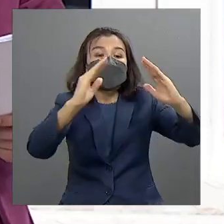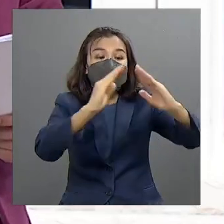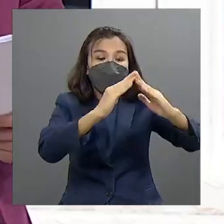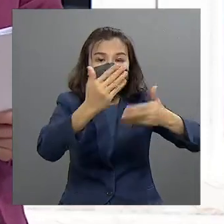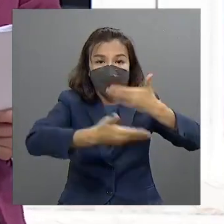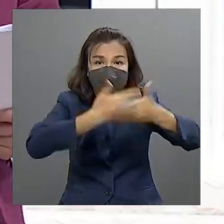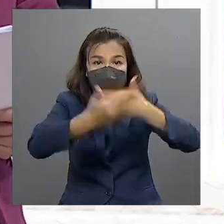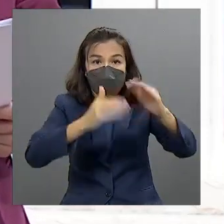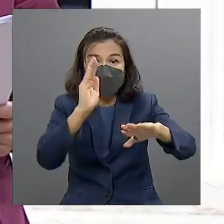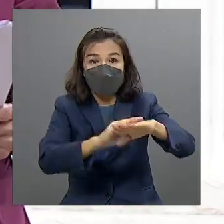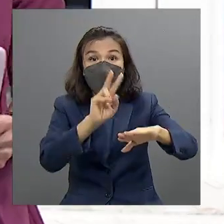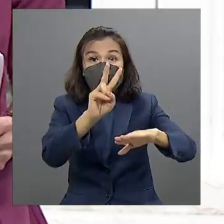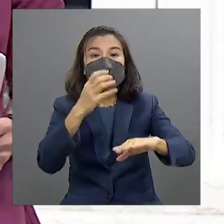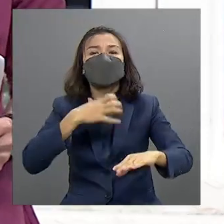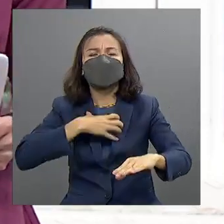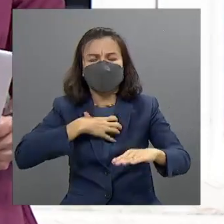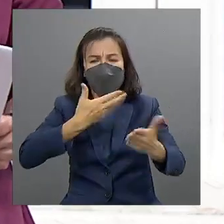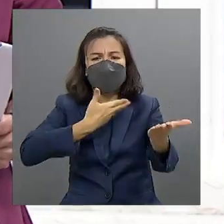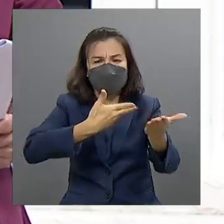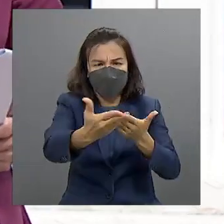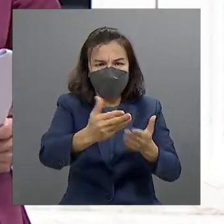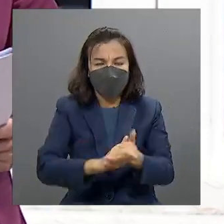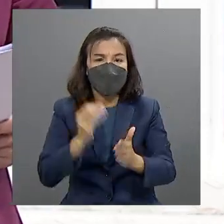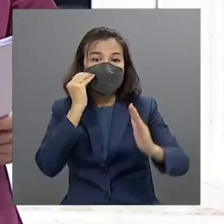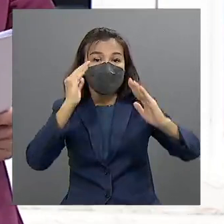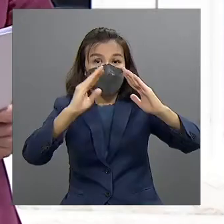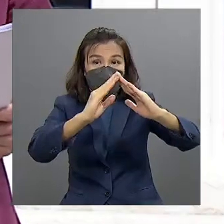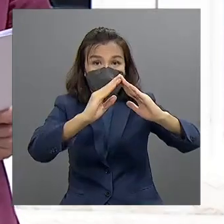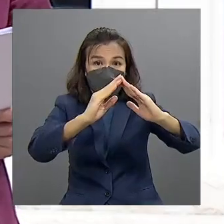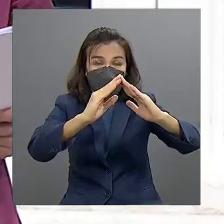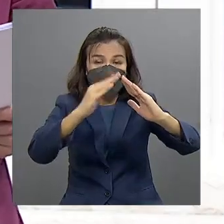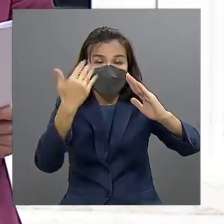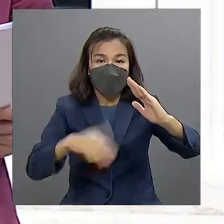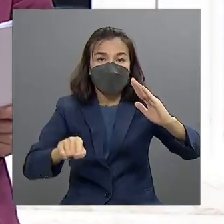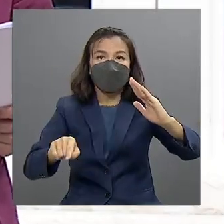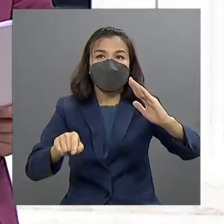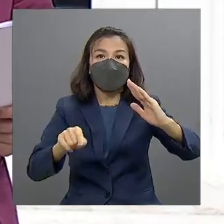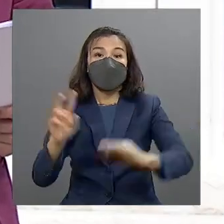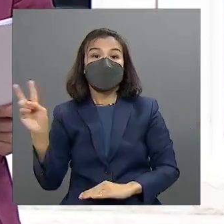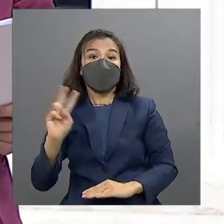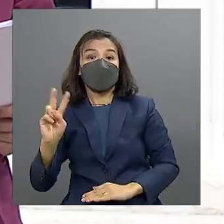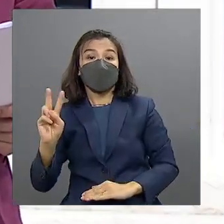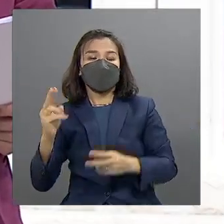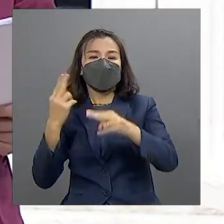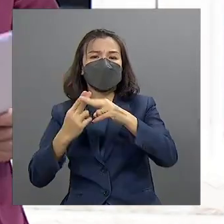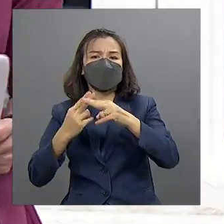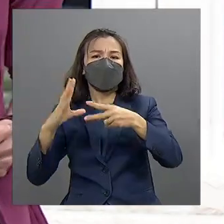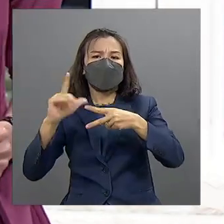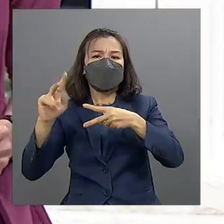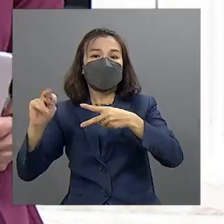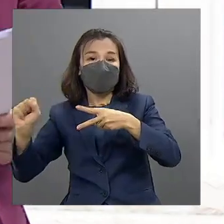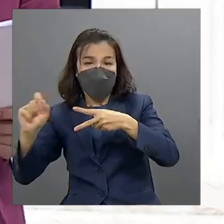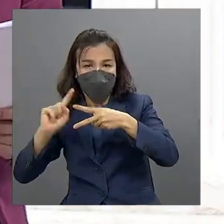ี่อยู่อาศัย อยู่ทตบบนหัวทะเลค่ะู้ที่กอเหตุกคือ Nang Salsha Lisa อลคระ ร่มเรียขุด colleges